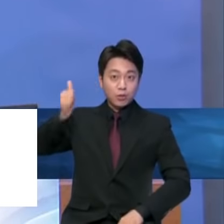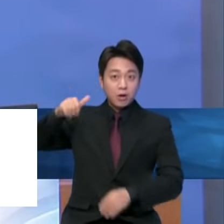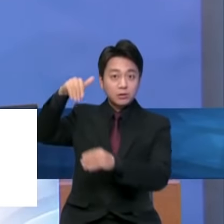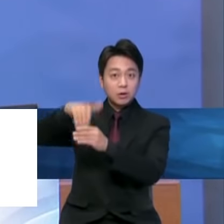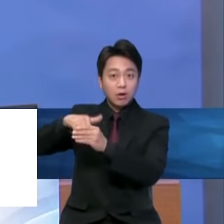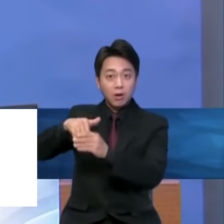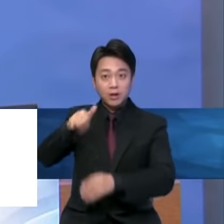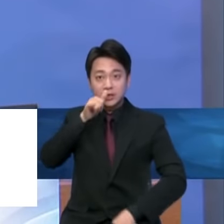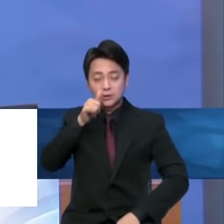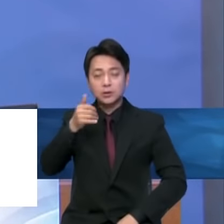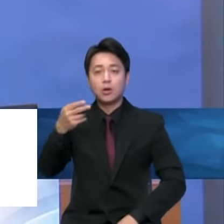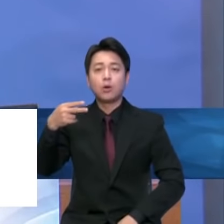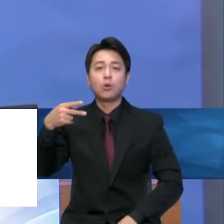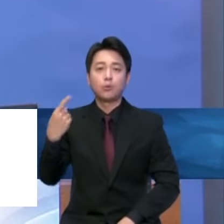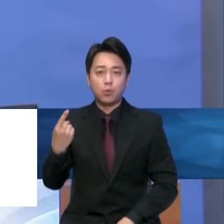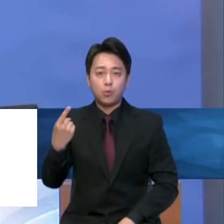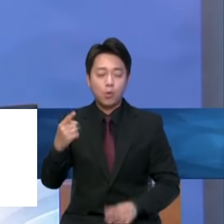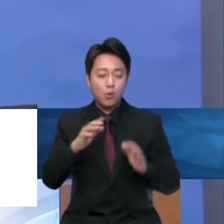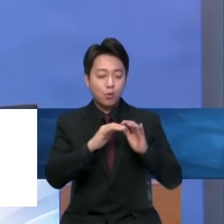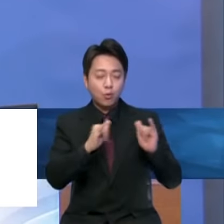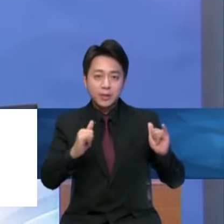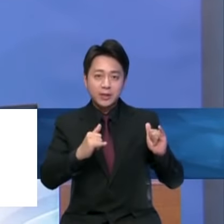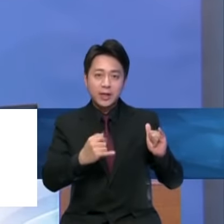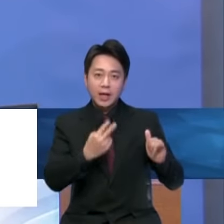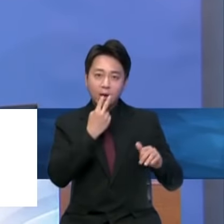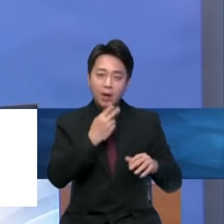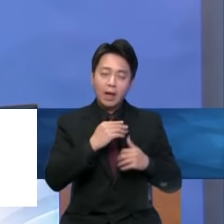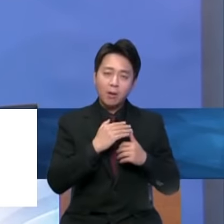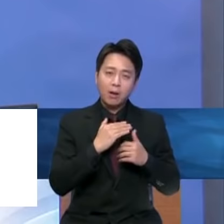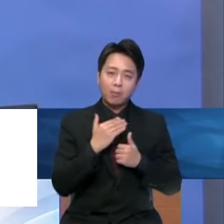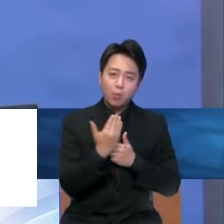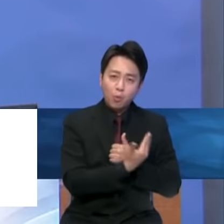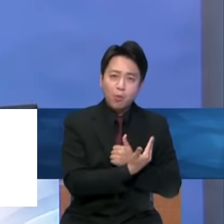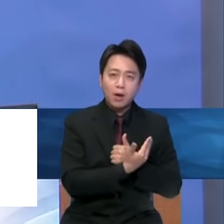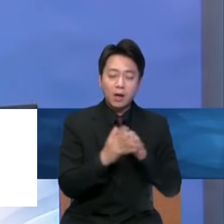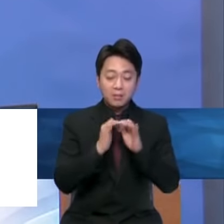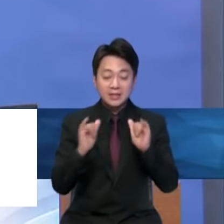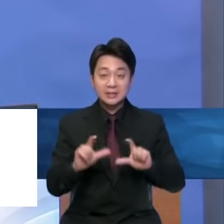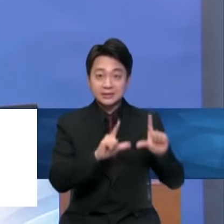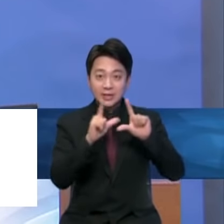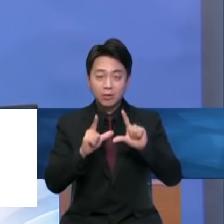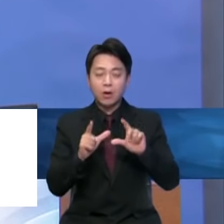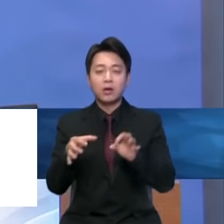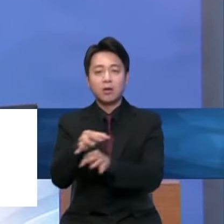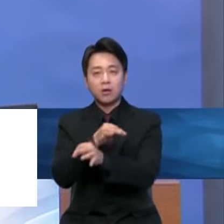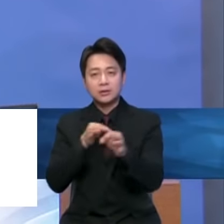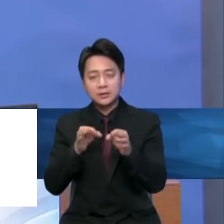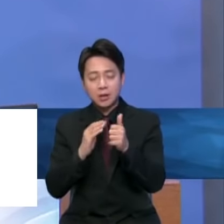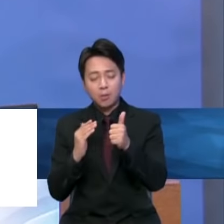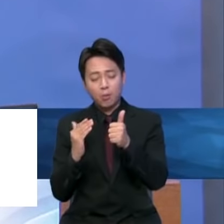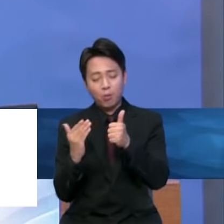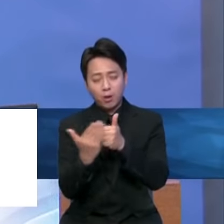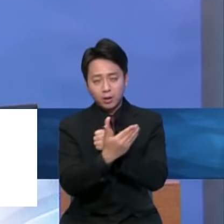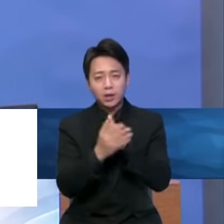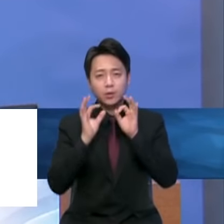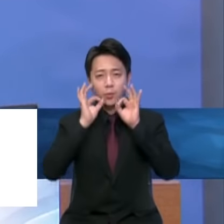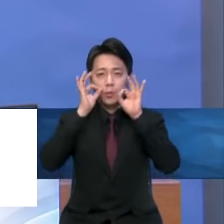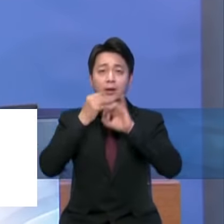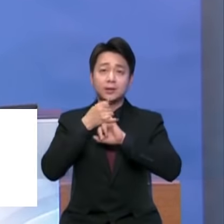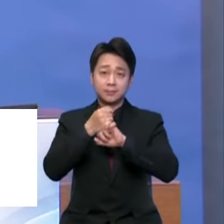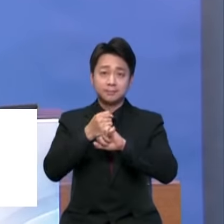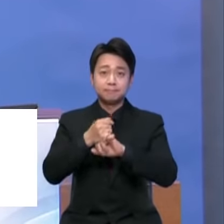생명 그리고 민생 경제를 챙기는데 결코 소홀해서는 안 될 것입니다.